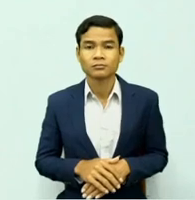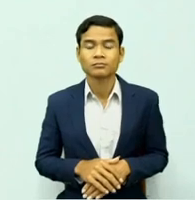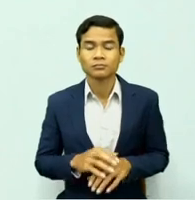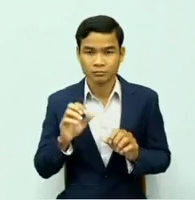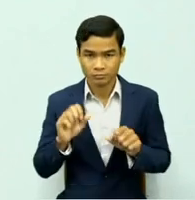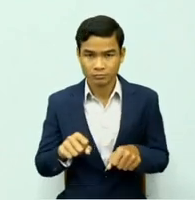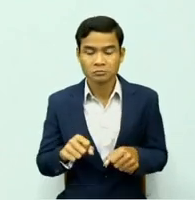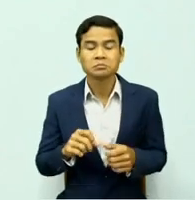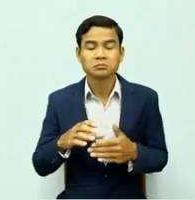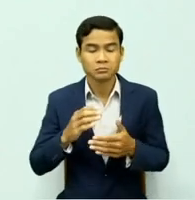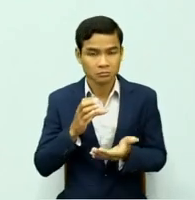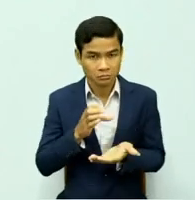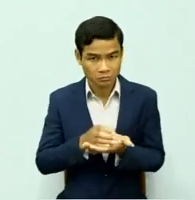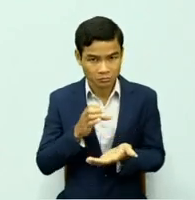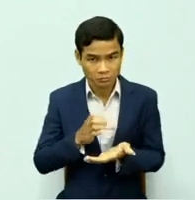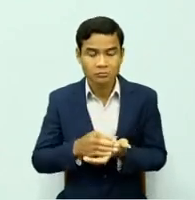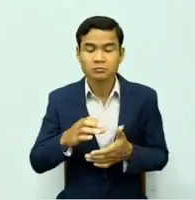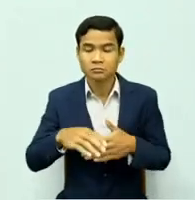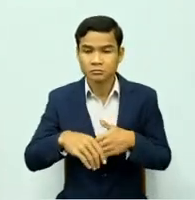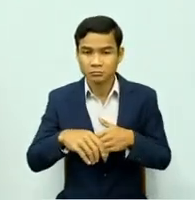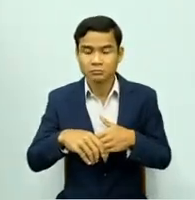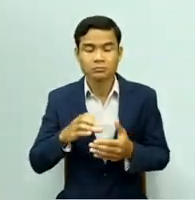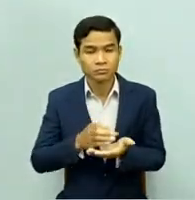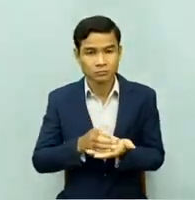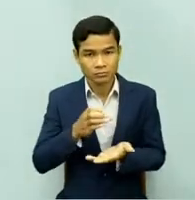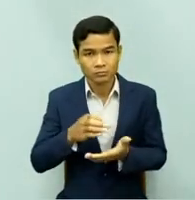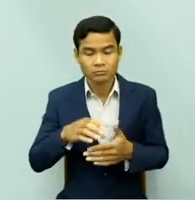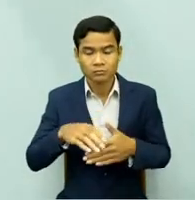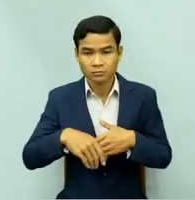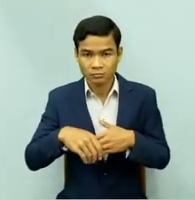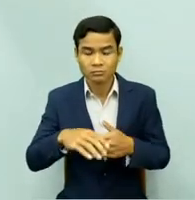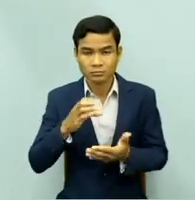ចាគឺកែវជ័រណាចាបន្តមកទៀតគឺកែវជ័រ